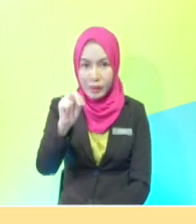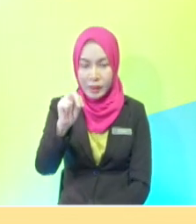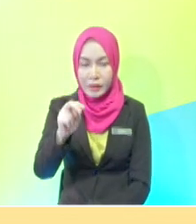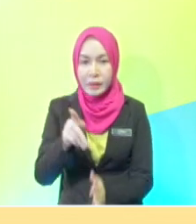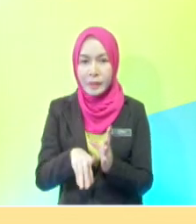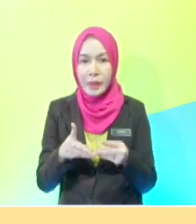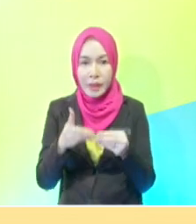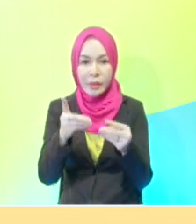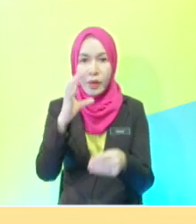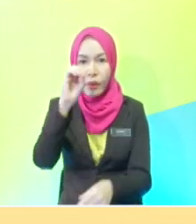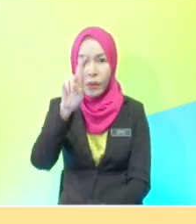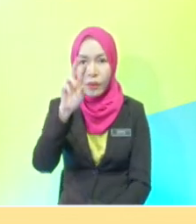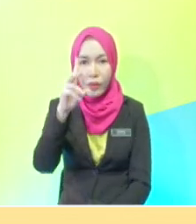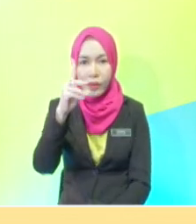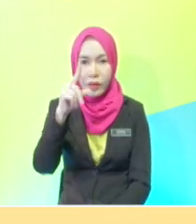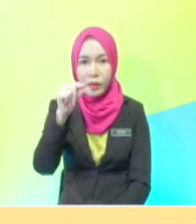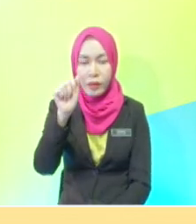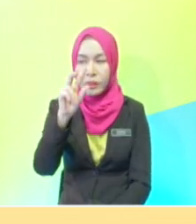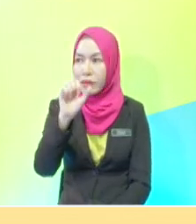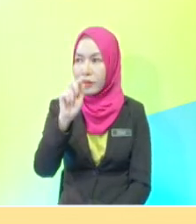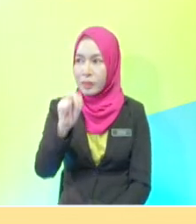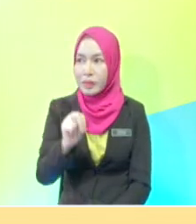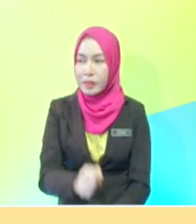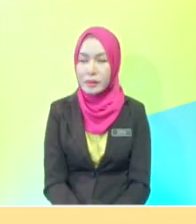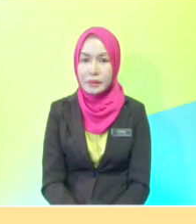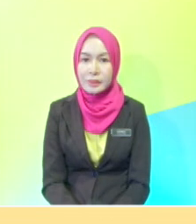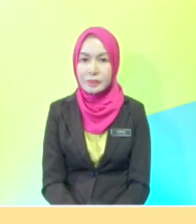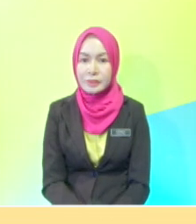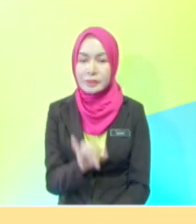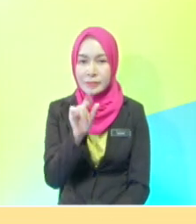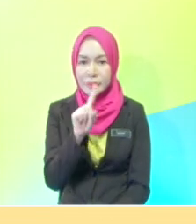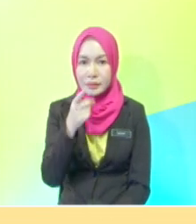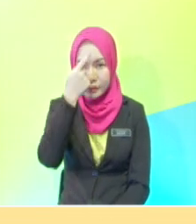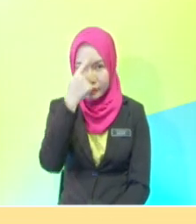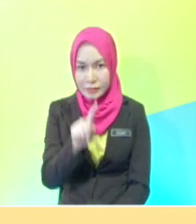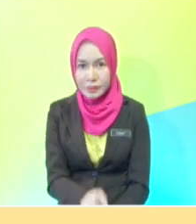individu berdasarkan DNA oke yang mana untuk